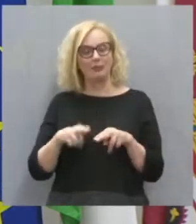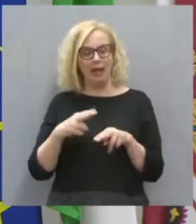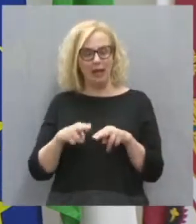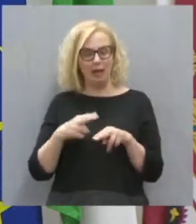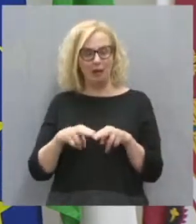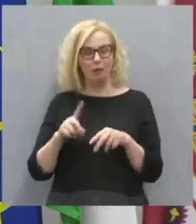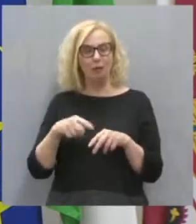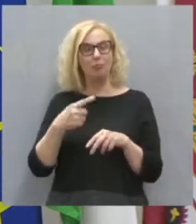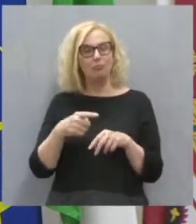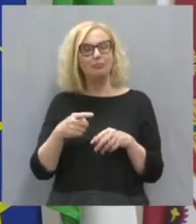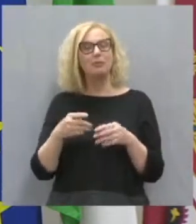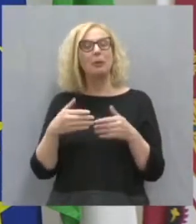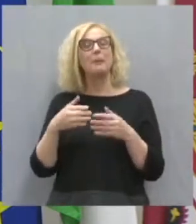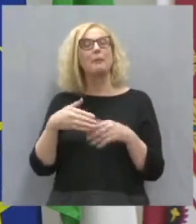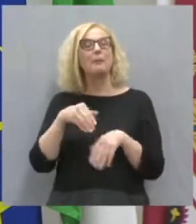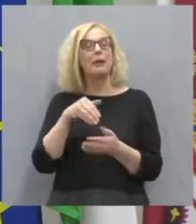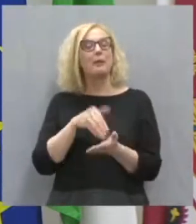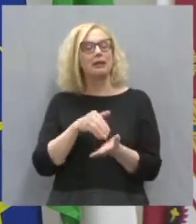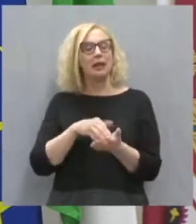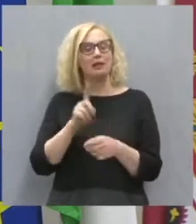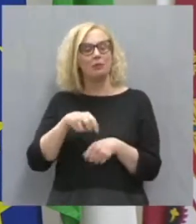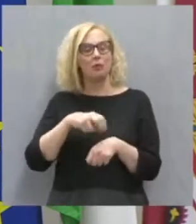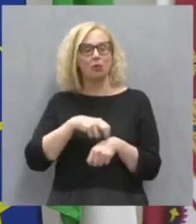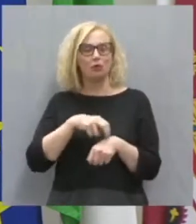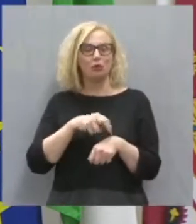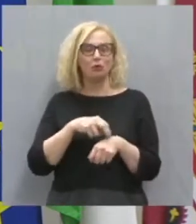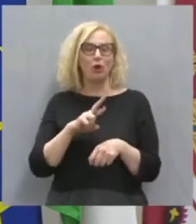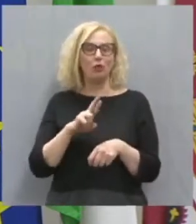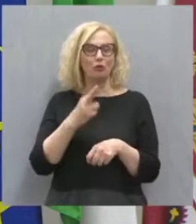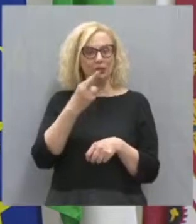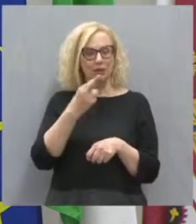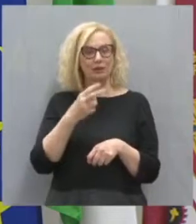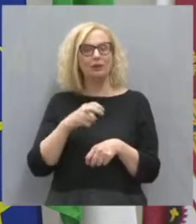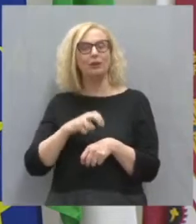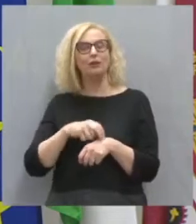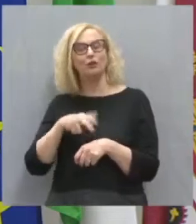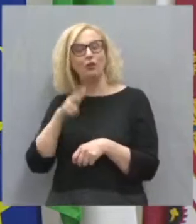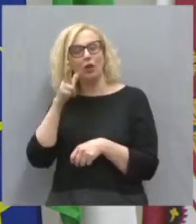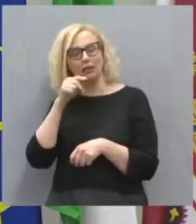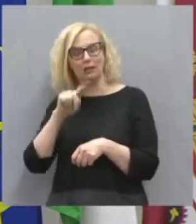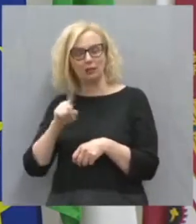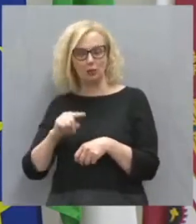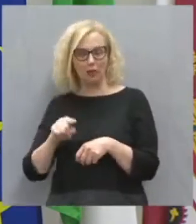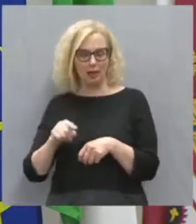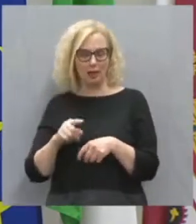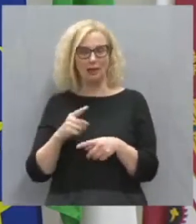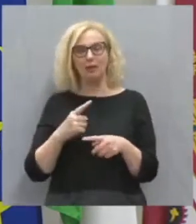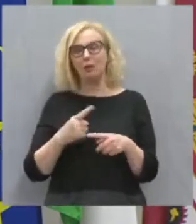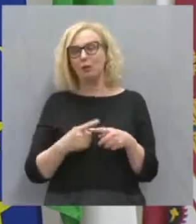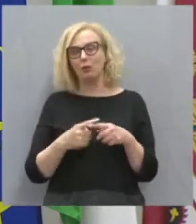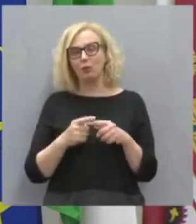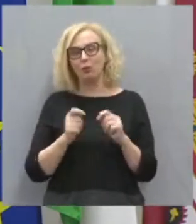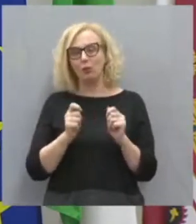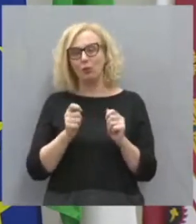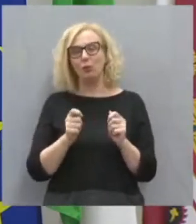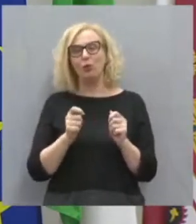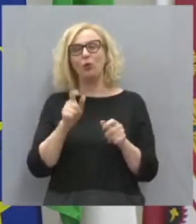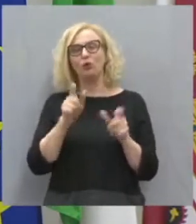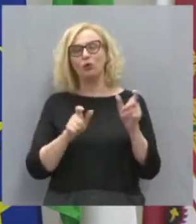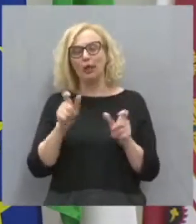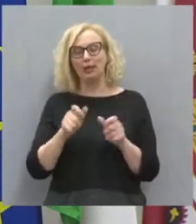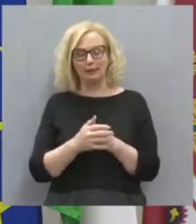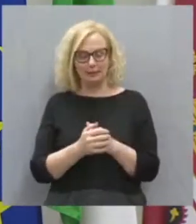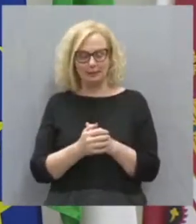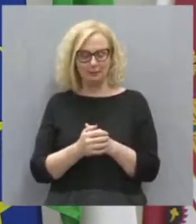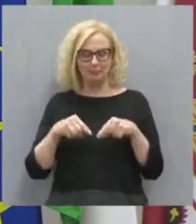sala con noi il dottor riuscito la dottoressa zoccali naturalmente anche gli organi di informazione allora facciamo il punto